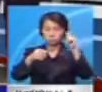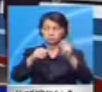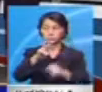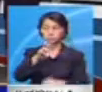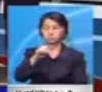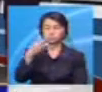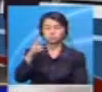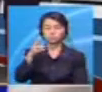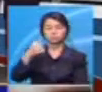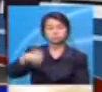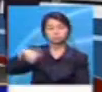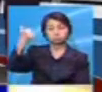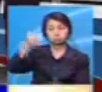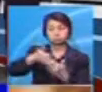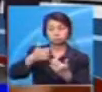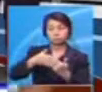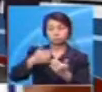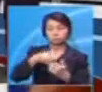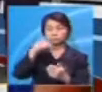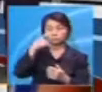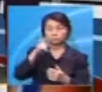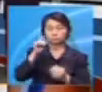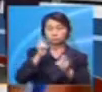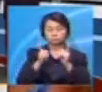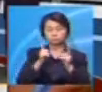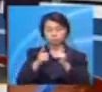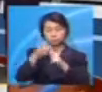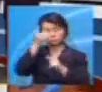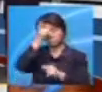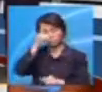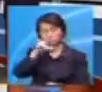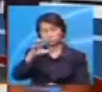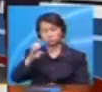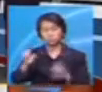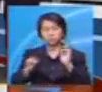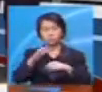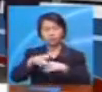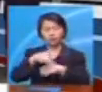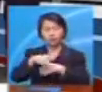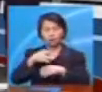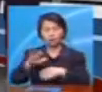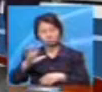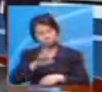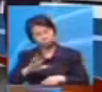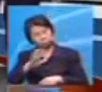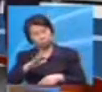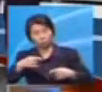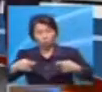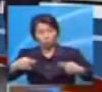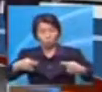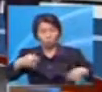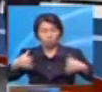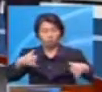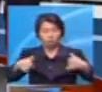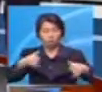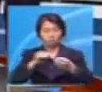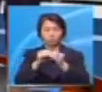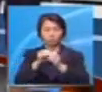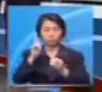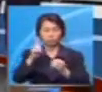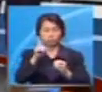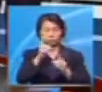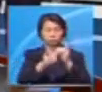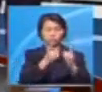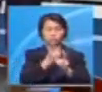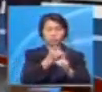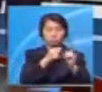2016 kemenangan Mudah buat jaguh perseorangan negara Datuk Le chongwe walaupun pada awal jangkaan aksi sengit berdepan pemain nombor satu dunia